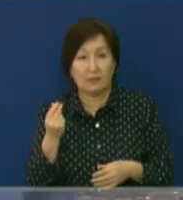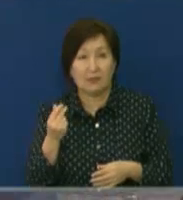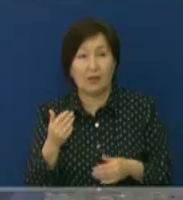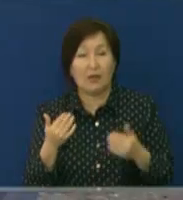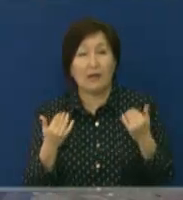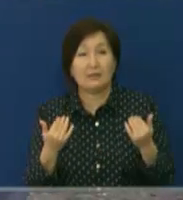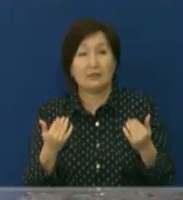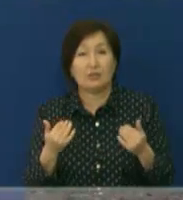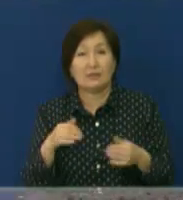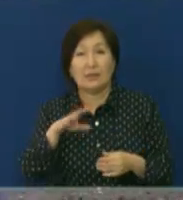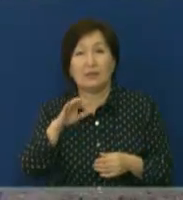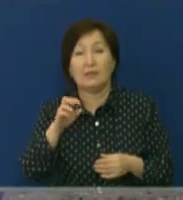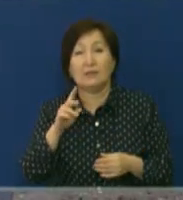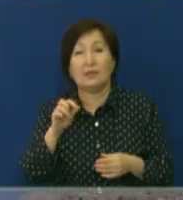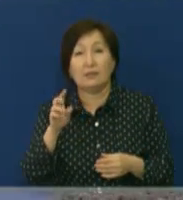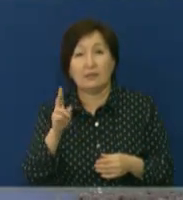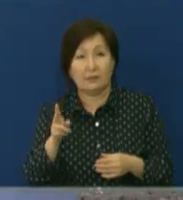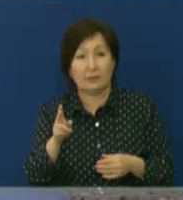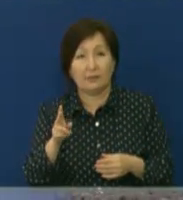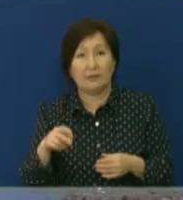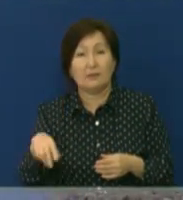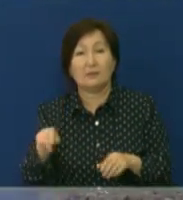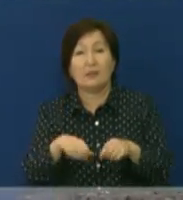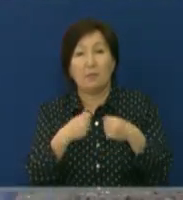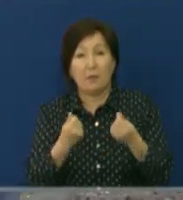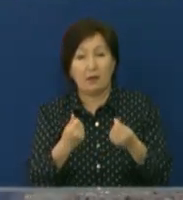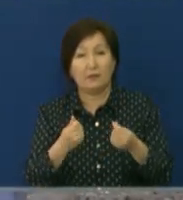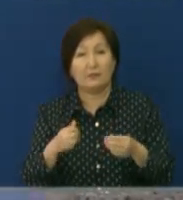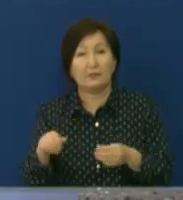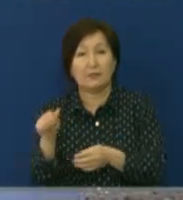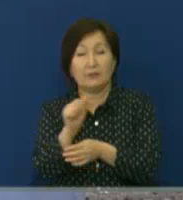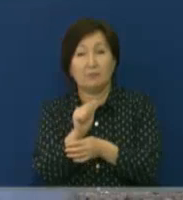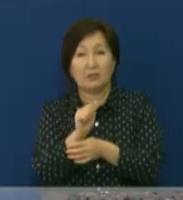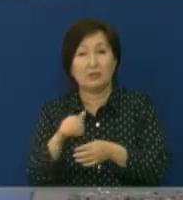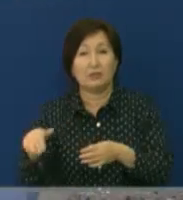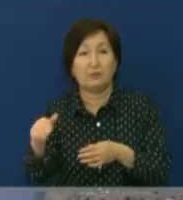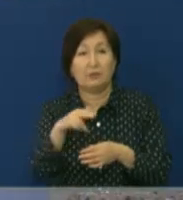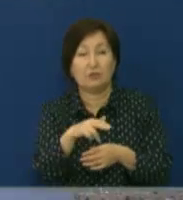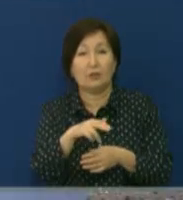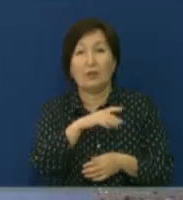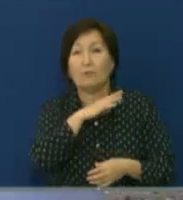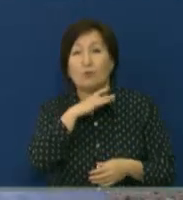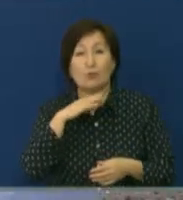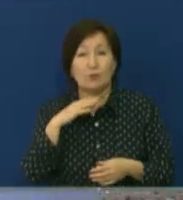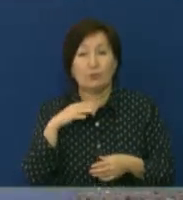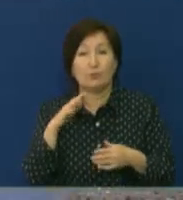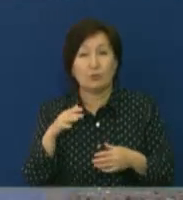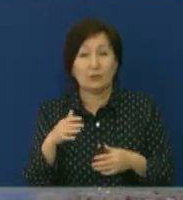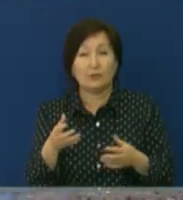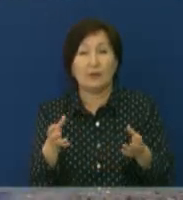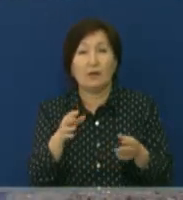талых вод в нашего ограждения ничего не осталось а потому что они неделю не убирая тыс образовываться большая свалка